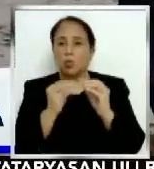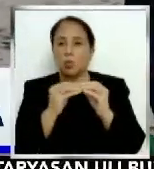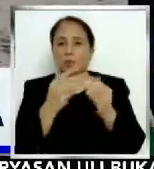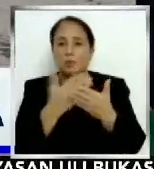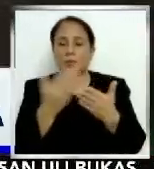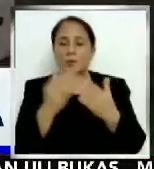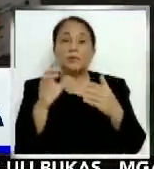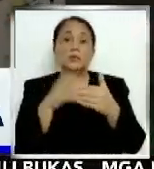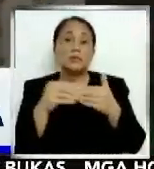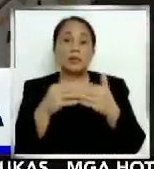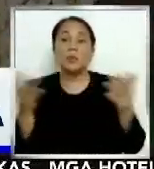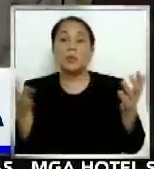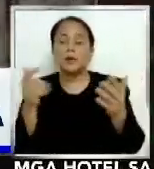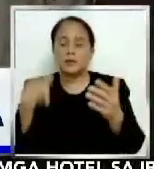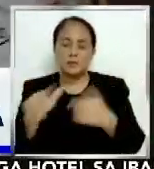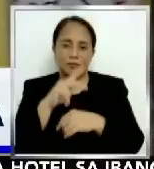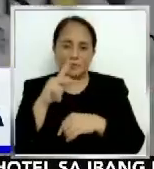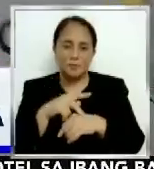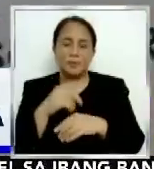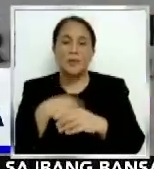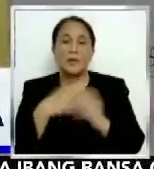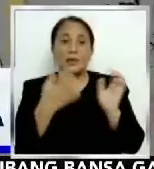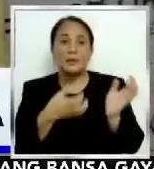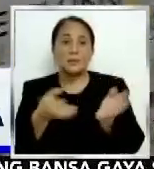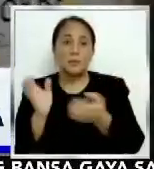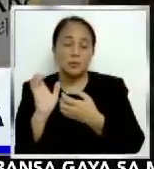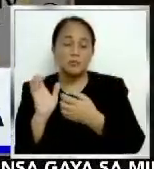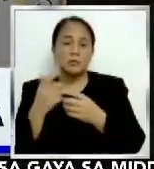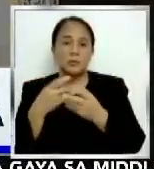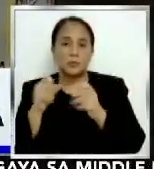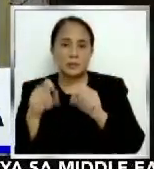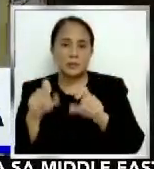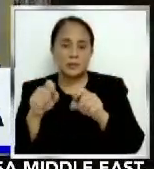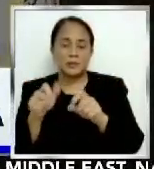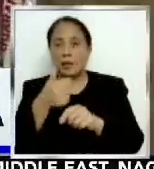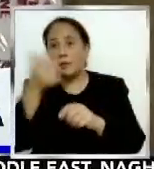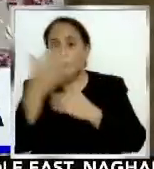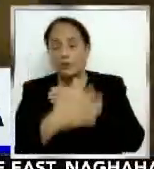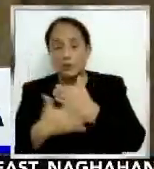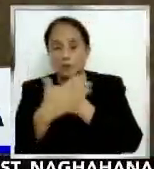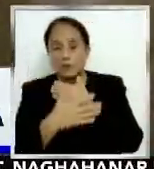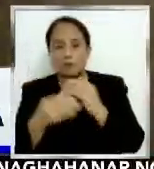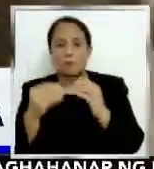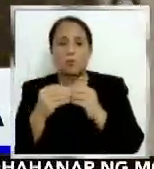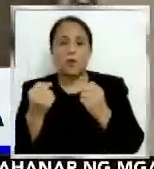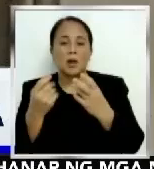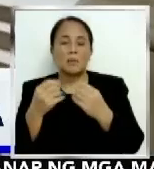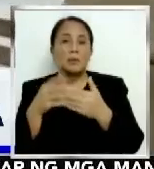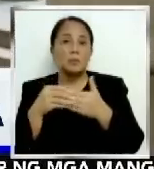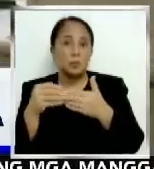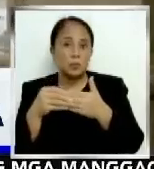sa bansa. Kung exporter ka naman na nagbebenta ng produkto sa ibang bansa, mas maraming dolyares ang kikitain